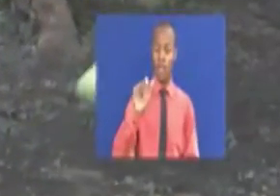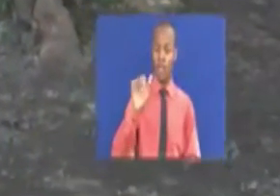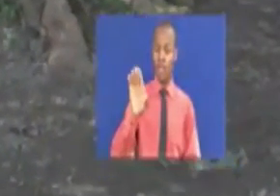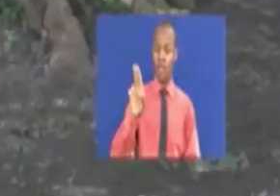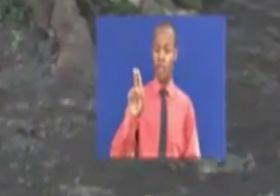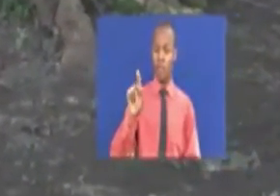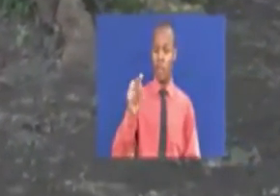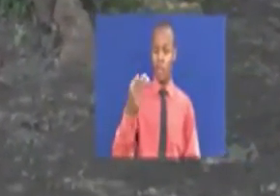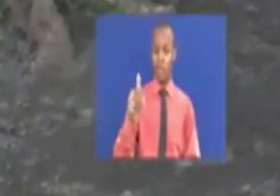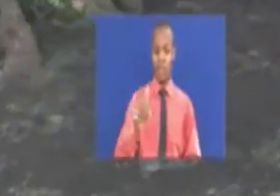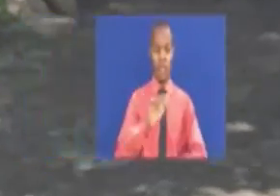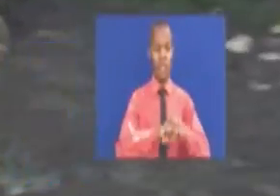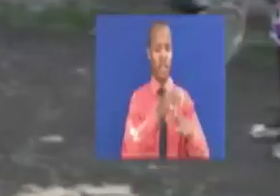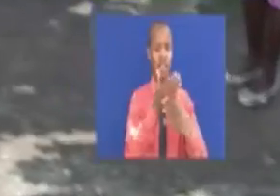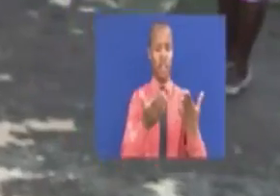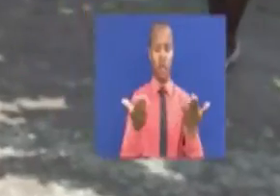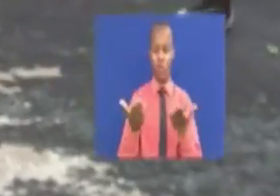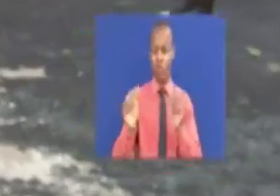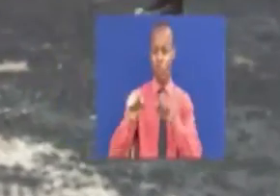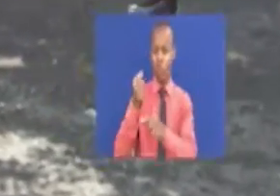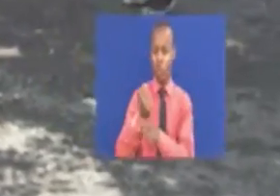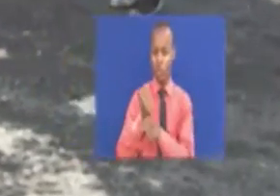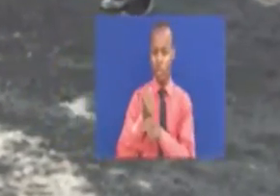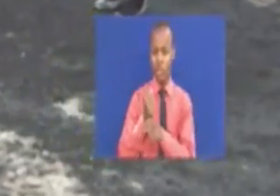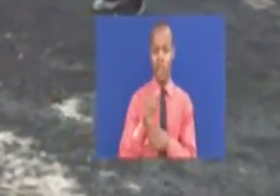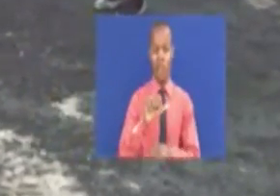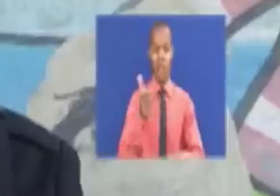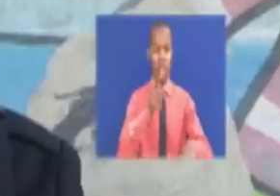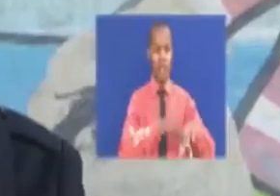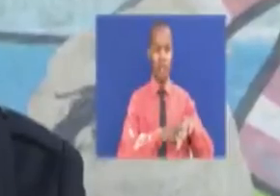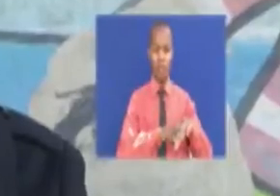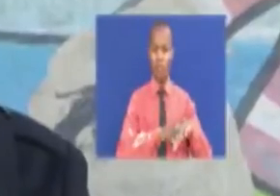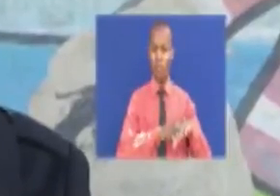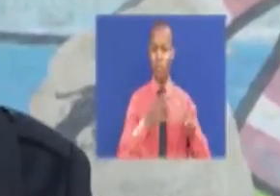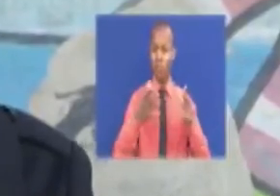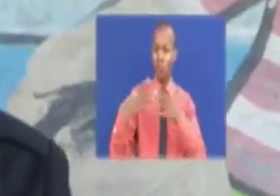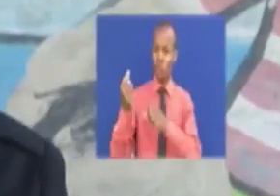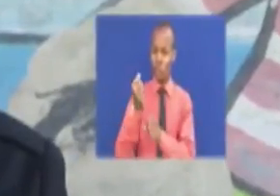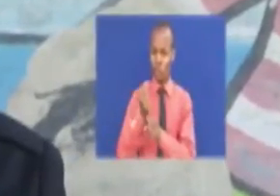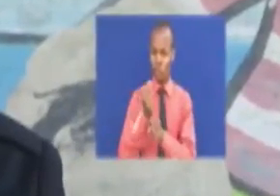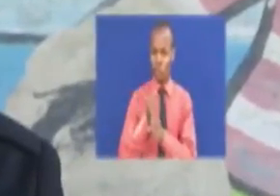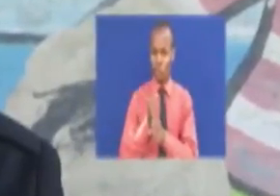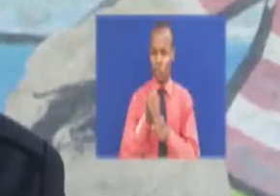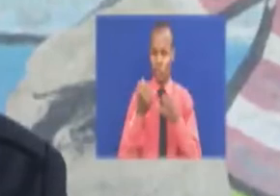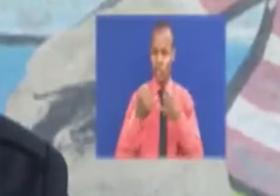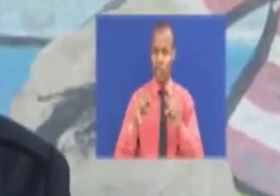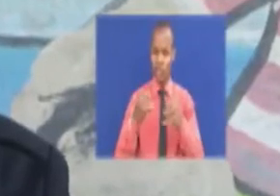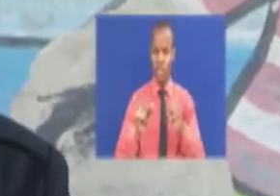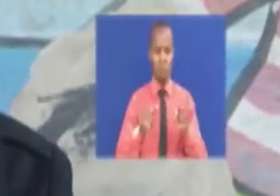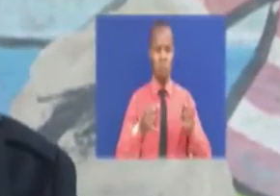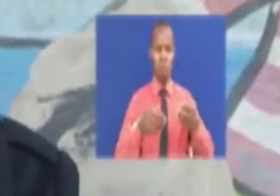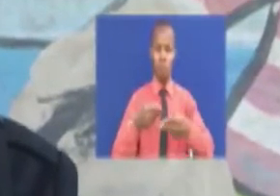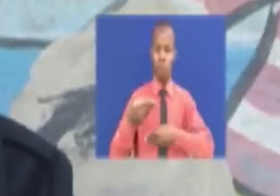has to find means for survival. Mimi huenda saa zingine, nenda kazini, kwa Kikomba, unajaribu kuuza vitu